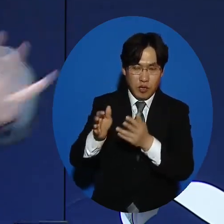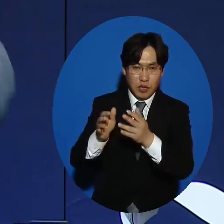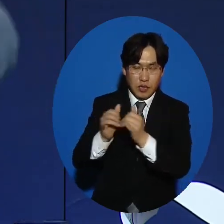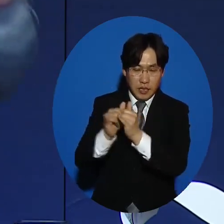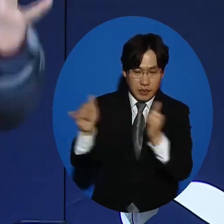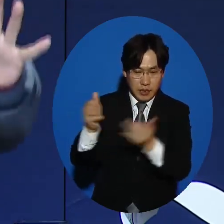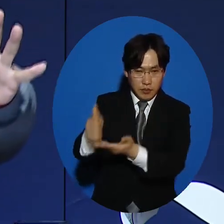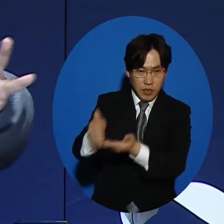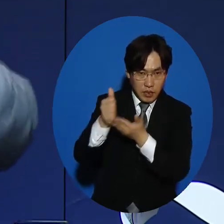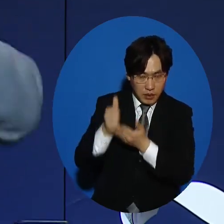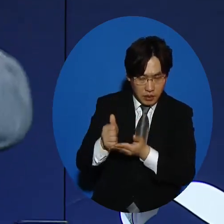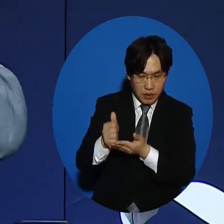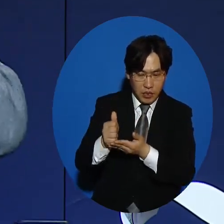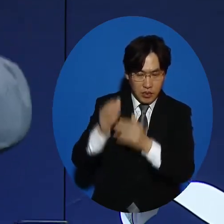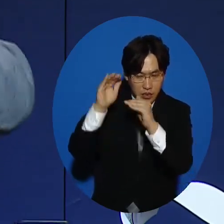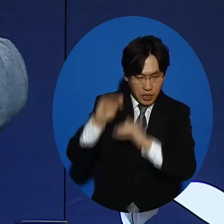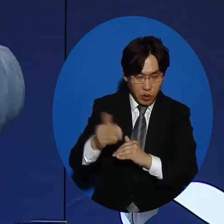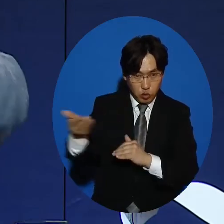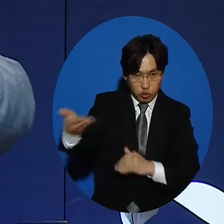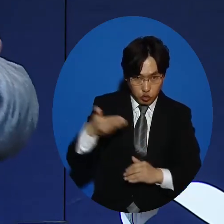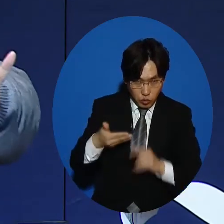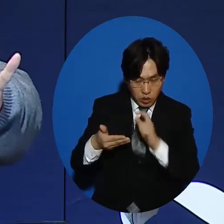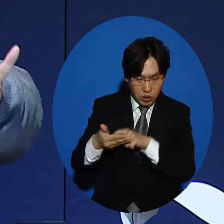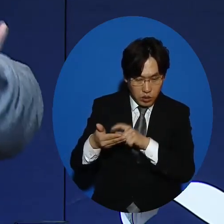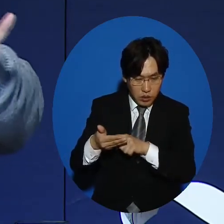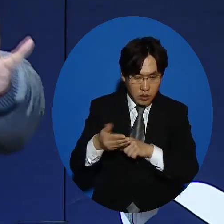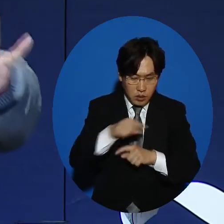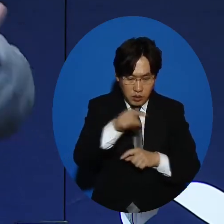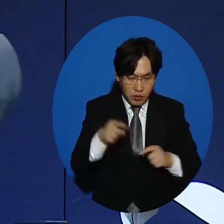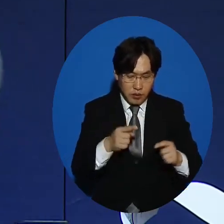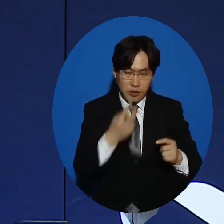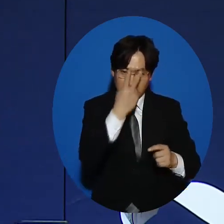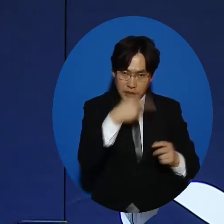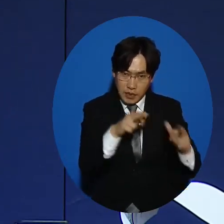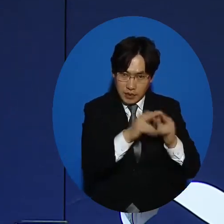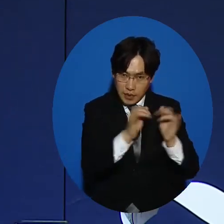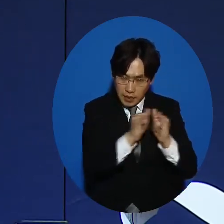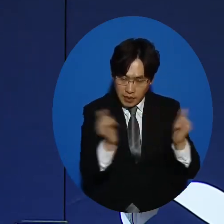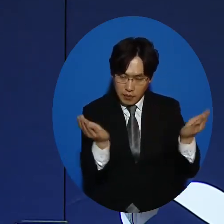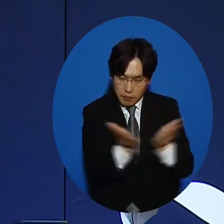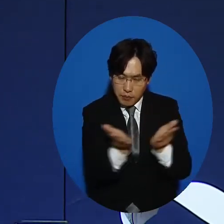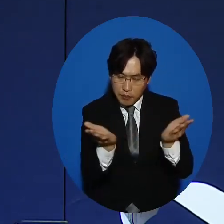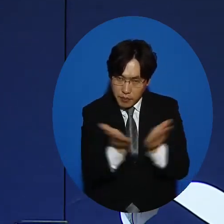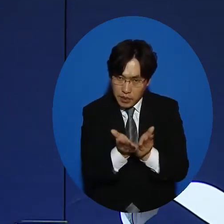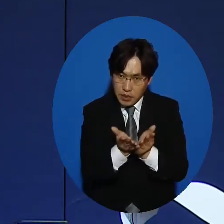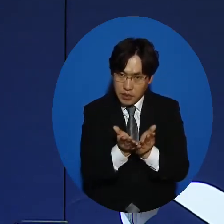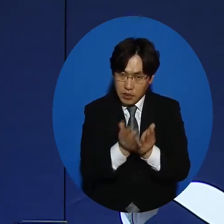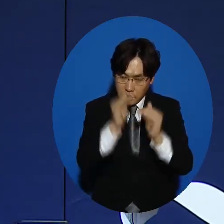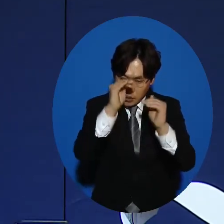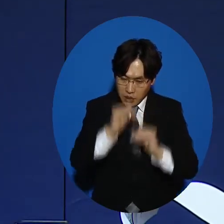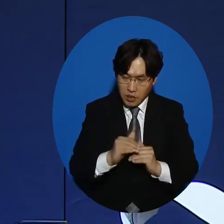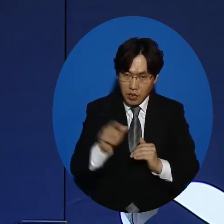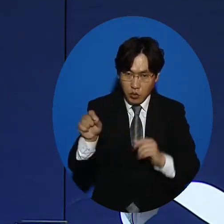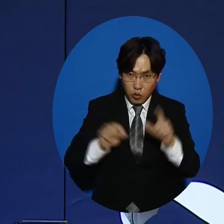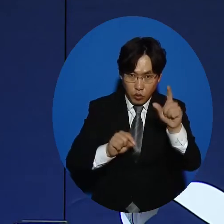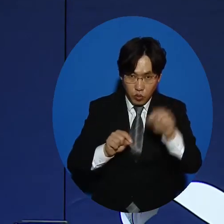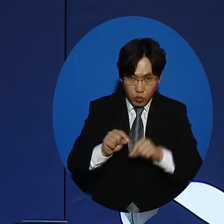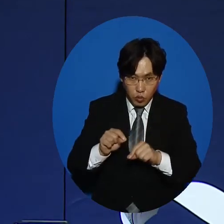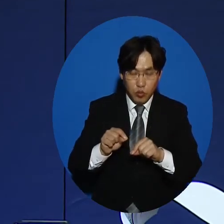커리큘럼 컨텐츠를 주고 제가 그 안에서 시각장애인에게 적용하기 위한 여러 가지